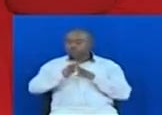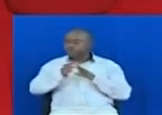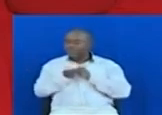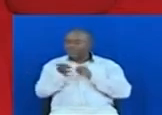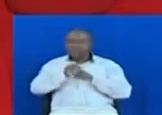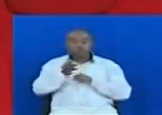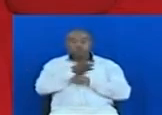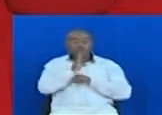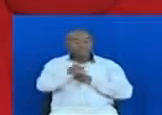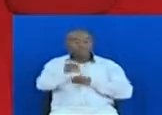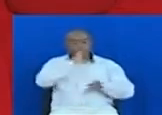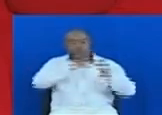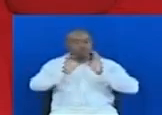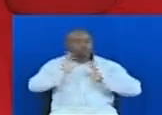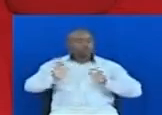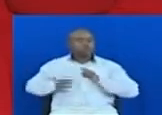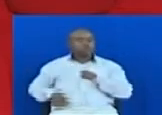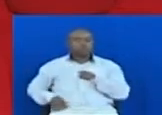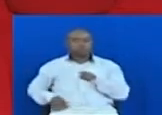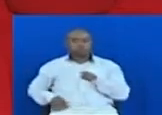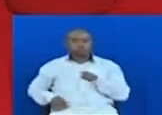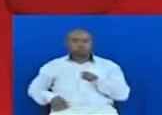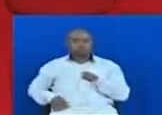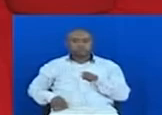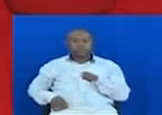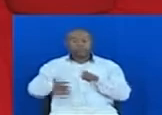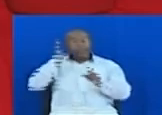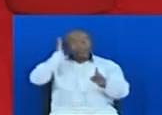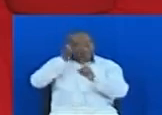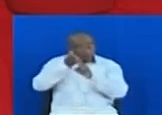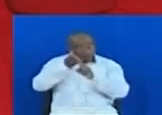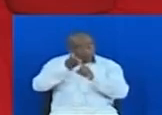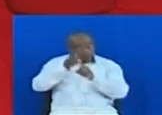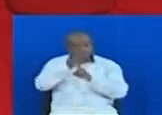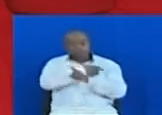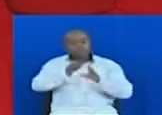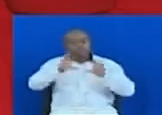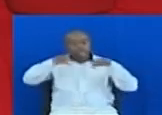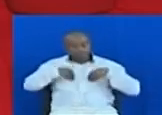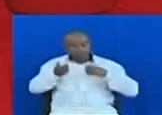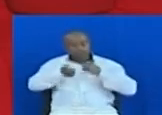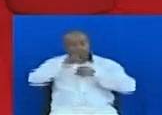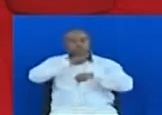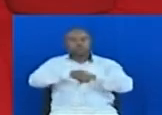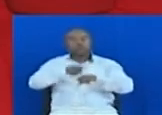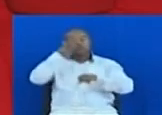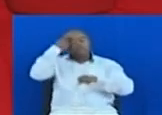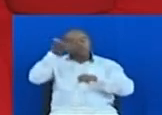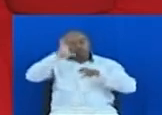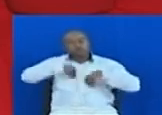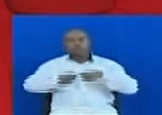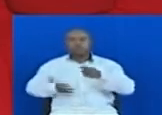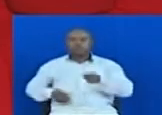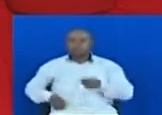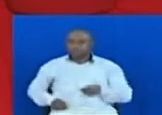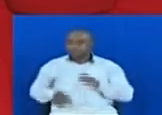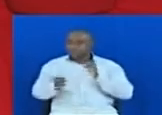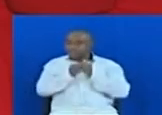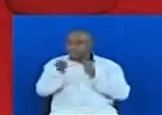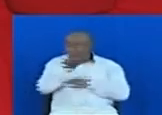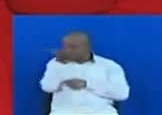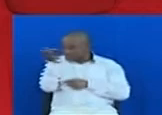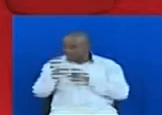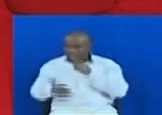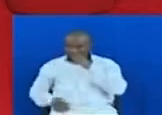hakuna kuchagua silaha, ili mradi Mheshimiwa Magufuli akubali, na atakubali. Lakini lingine, Mheshimiwa